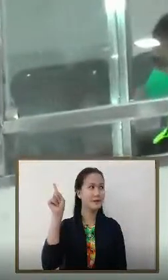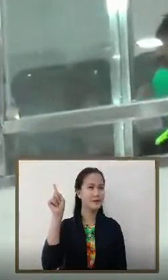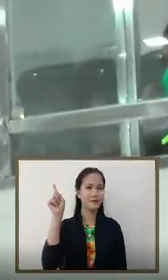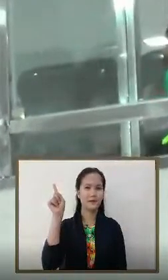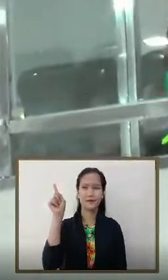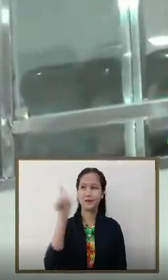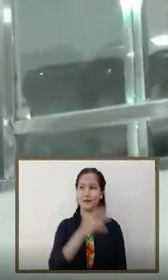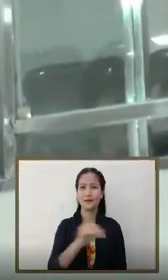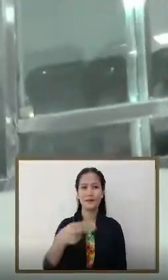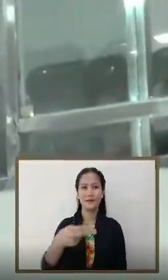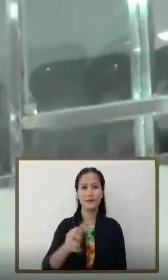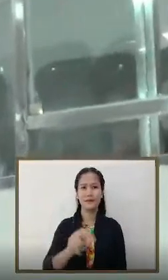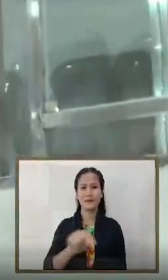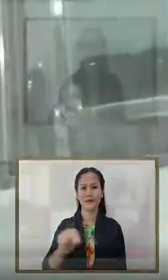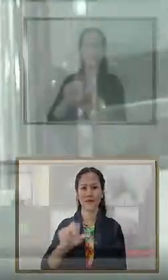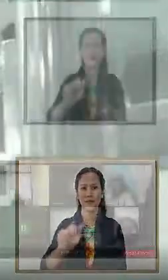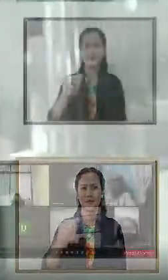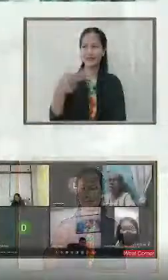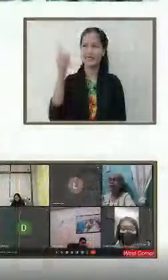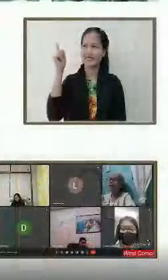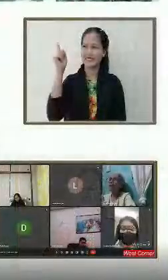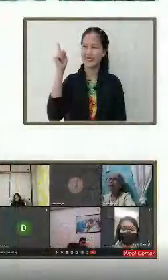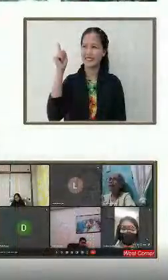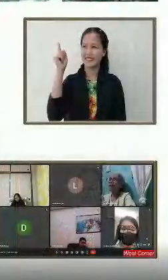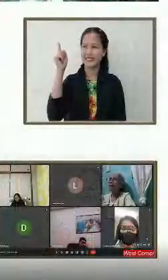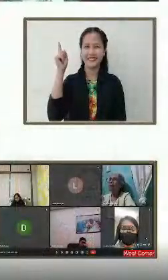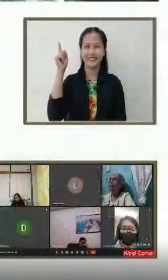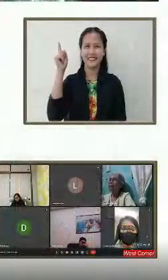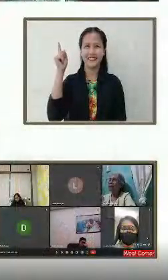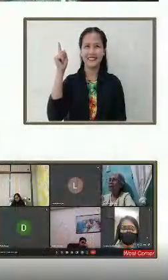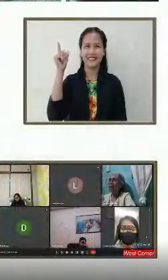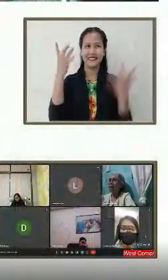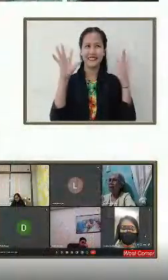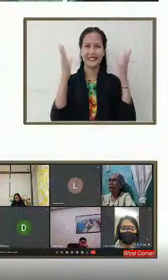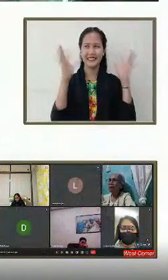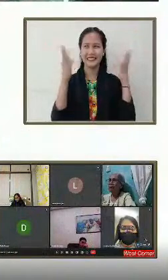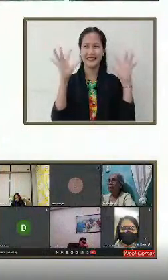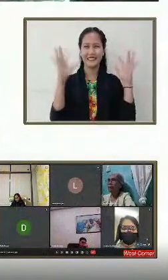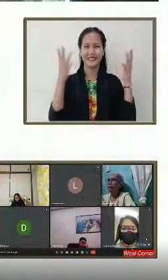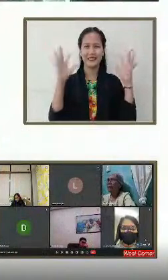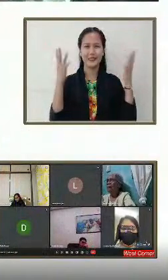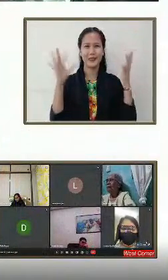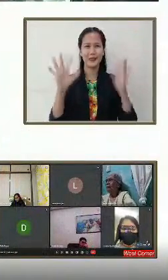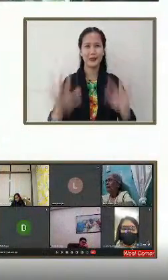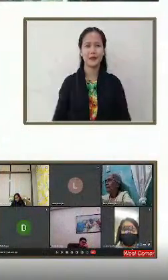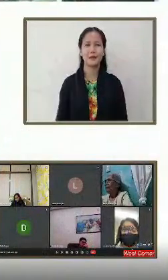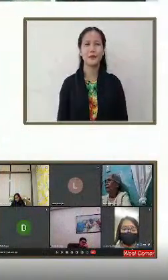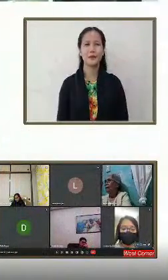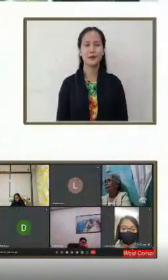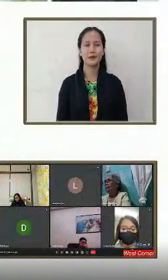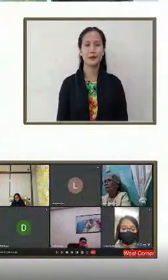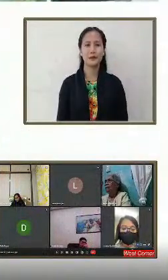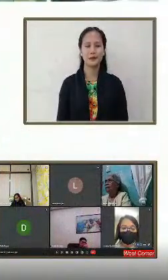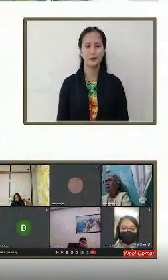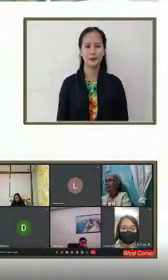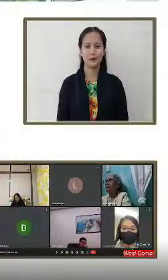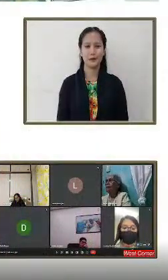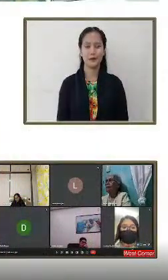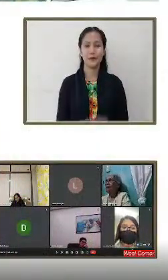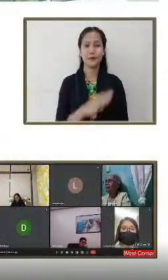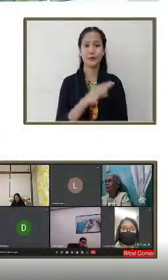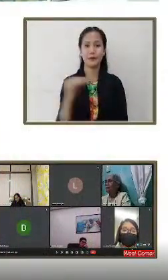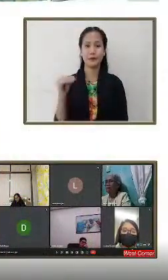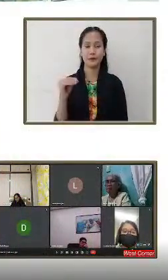si Hannah Vasquez. Yun. Di sana tayo hanapin ng mga barangay. All right, para and also